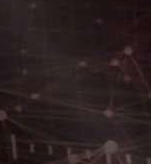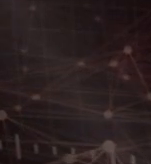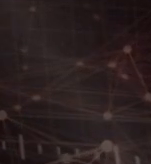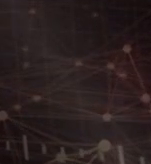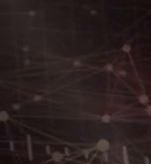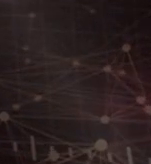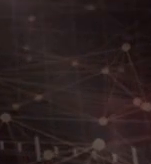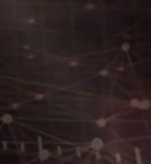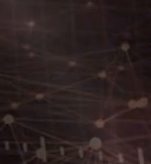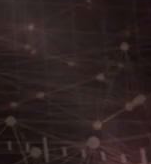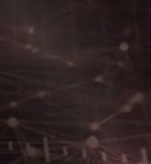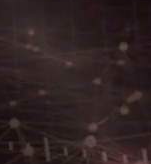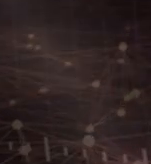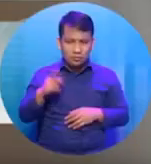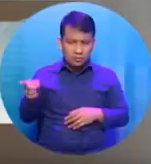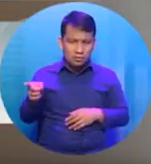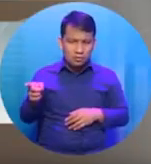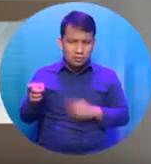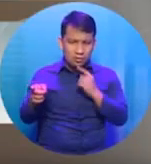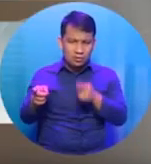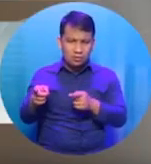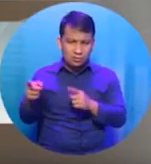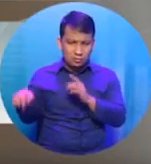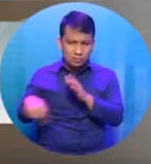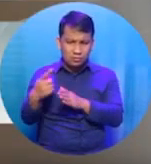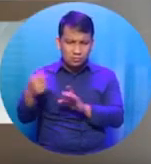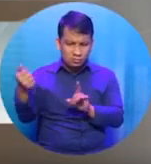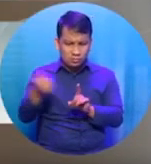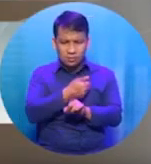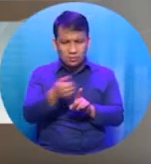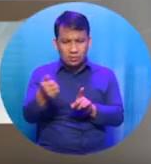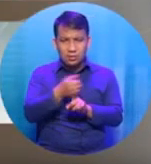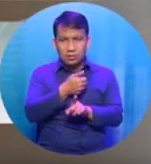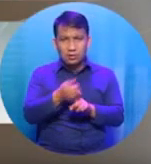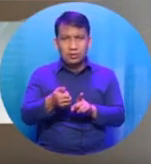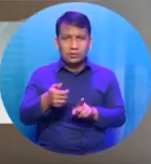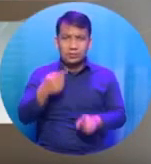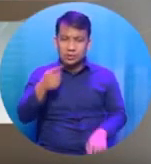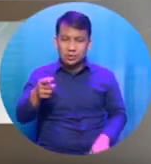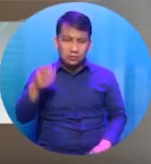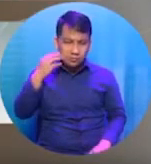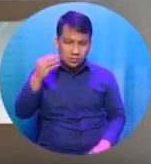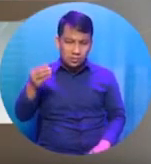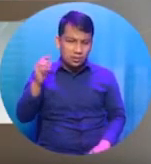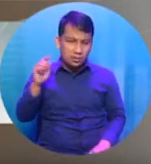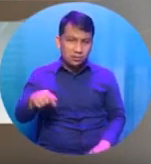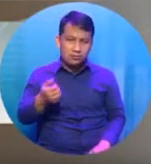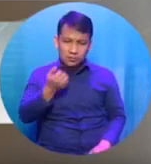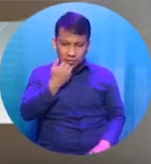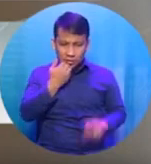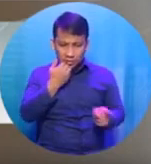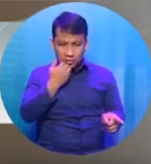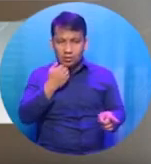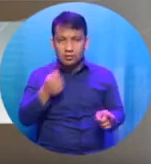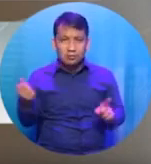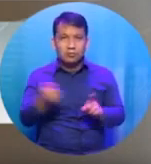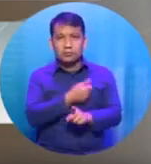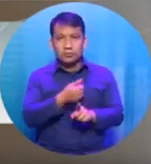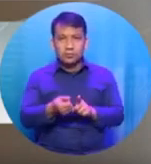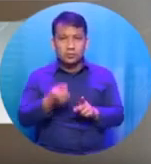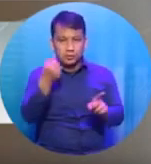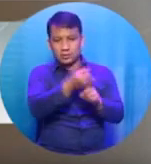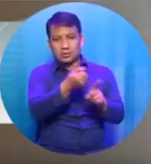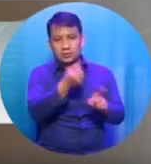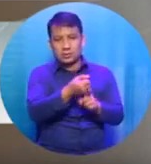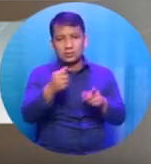Mahurada po yung apelyido. Yung po yung minsan nananakit sa kanila pag sinabi ng madam nila na mayroon silang pagkakamali, yun daw po yung